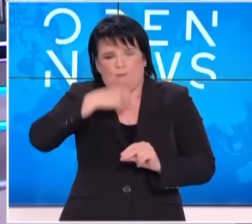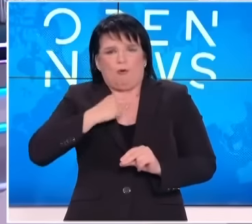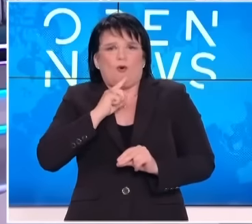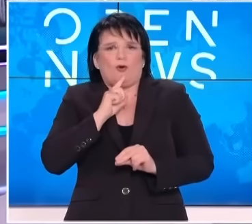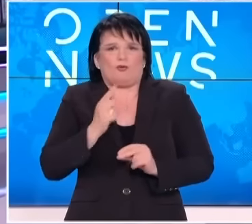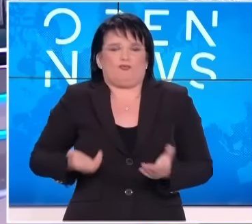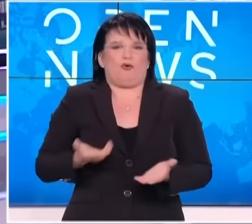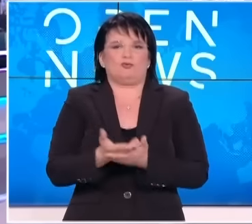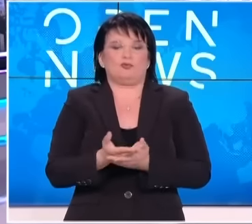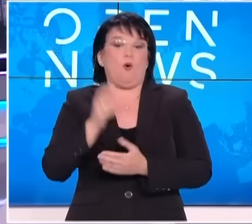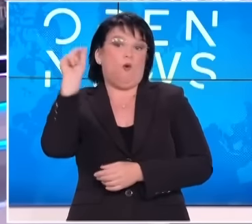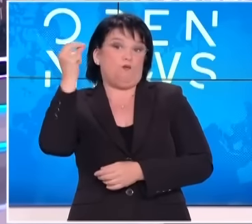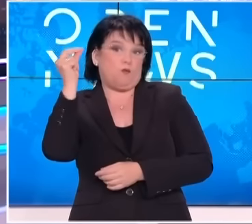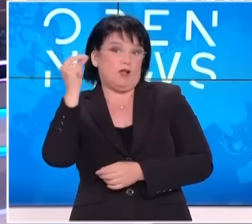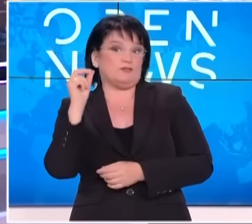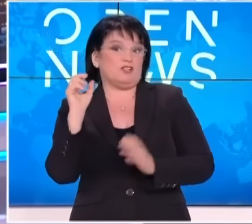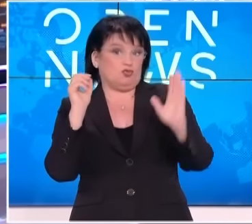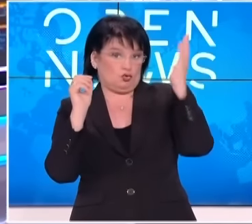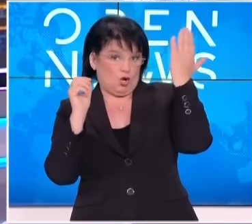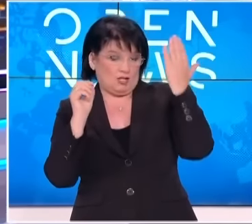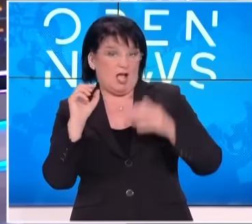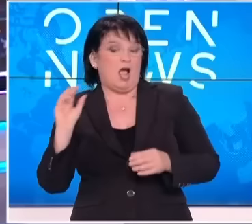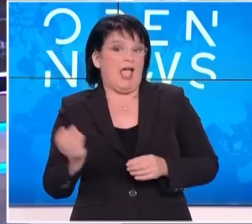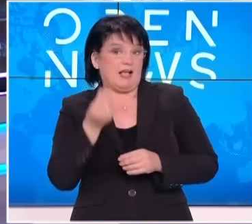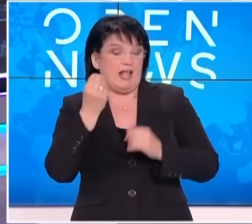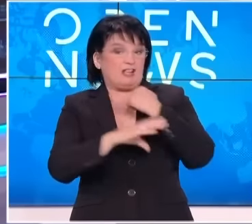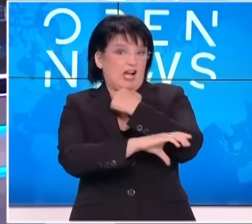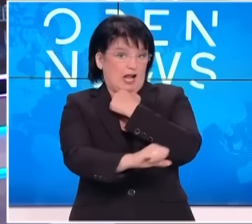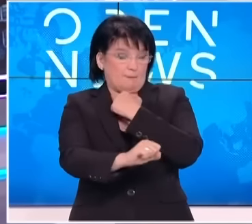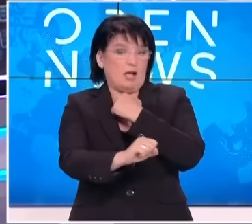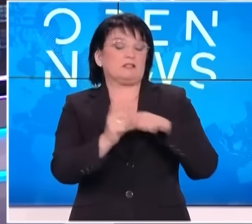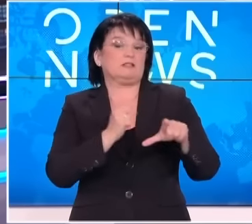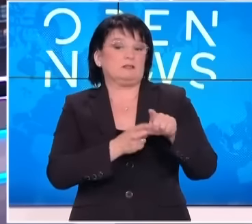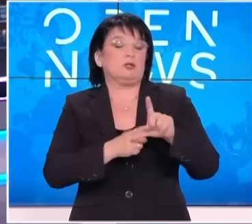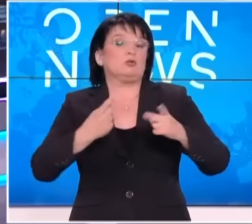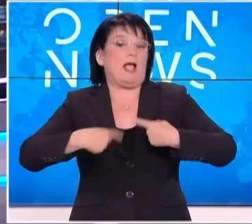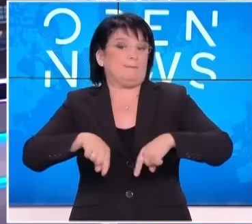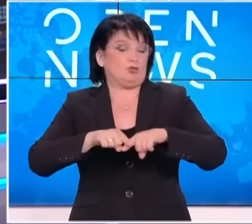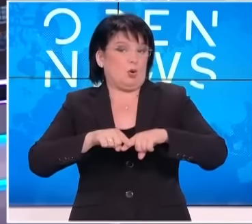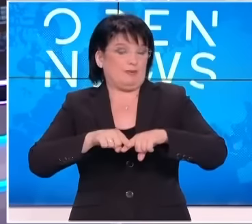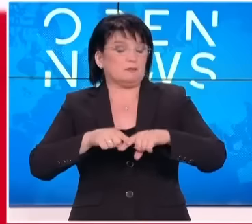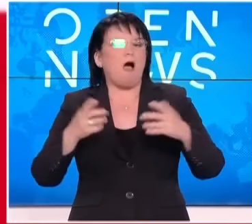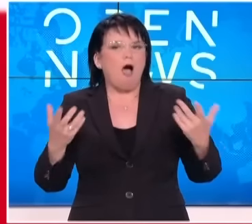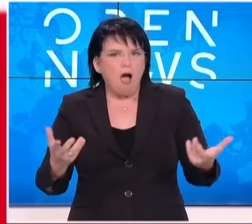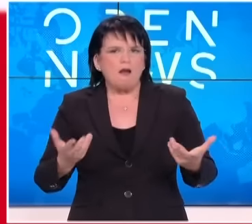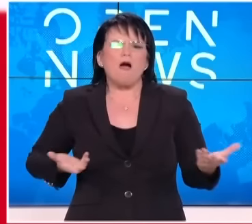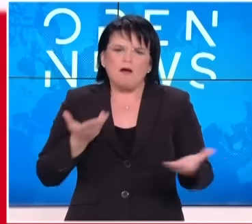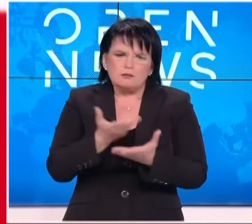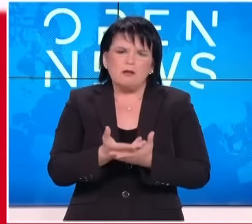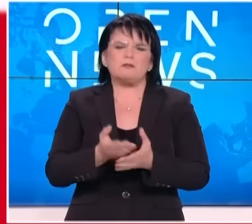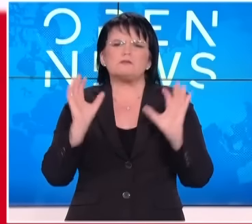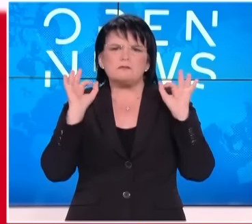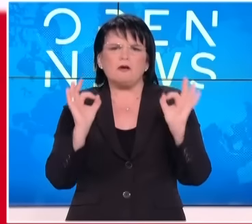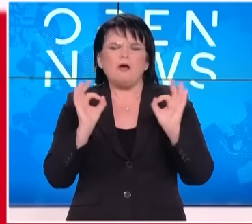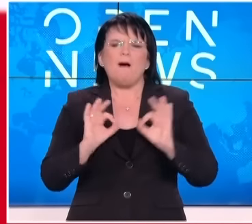έκανα και εγώ δεν ήμουνα βουλευτής όταν εκλέχτηκα γενικός γραμματέας της κεντρικής επιτροπής του κκε αλλά κατέθεσα